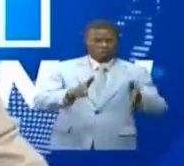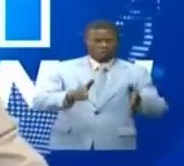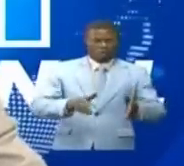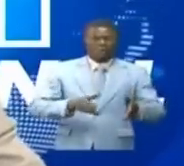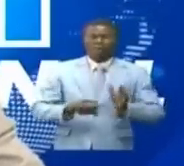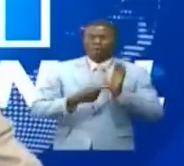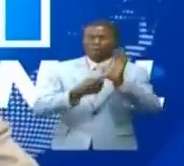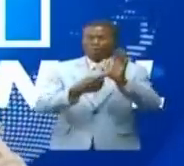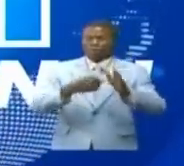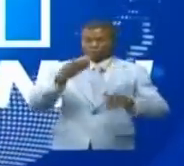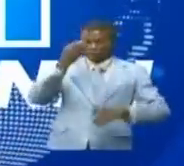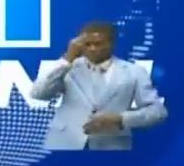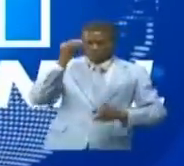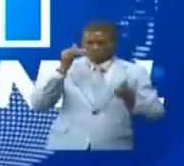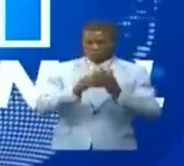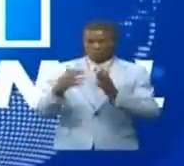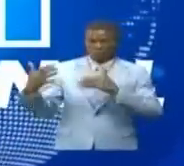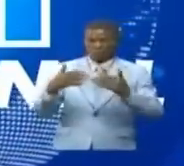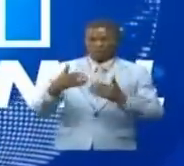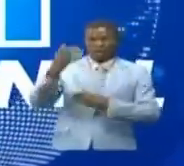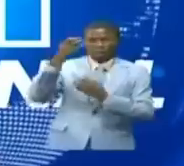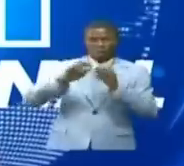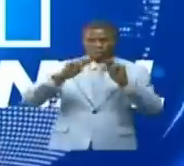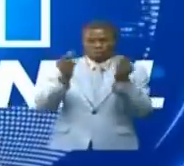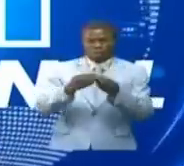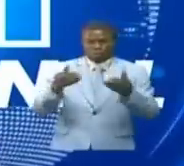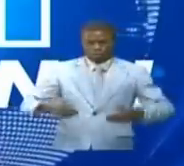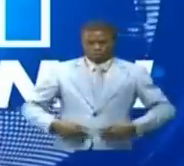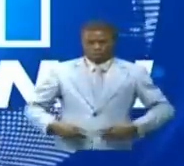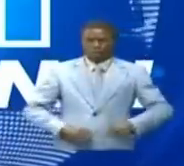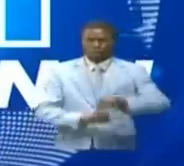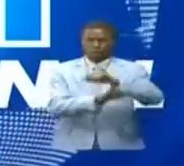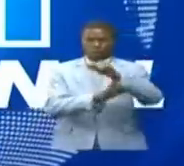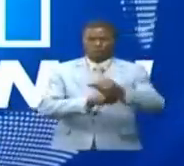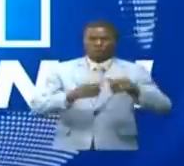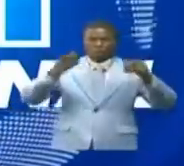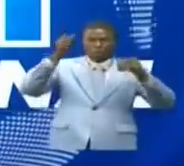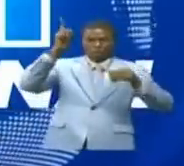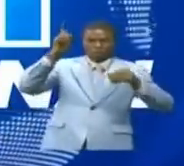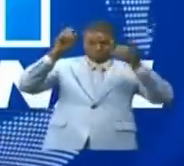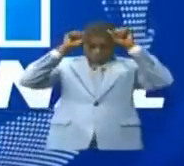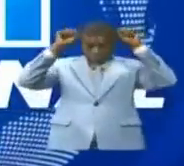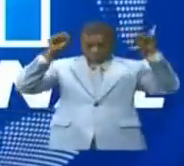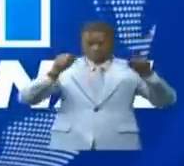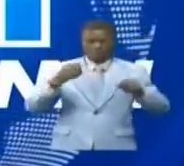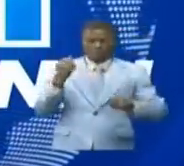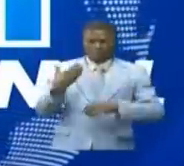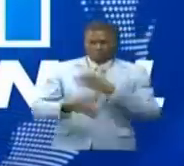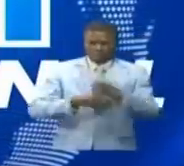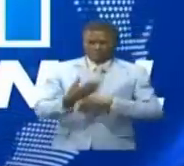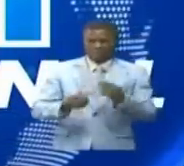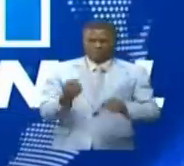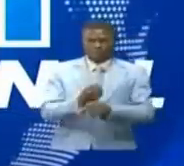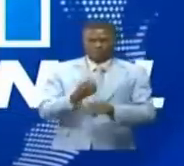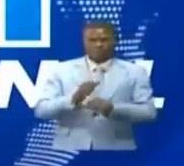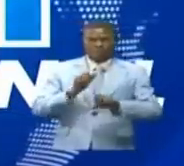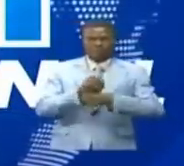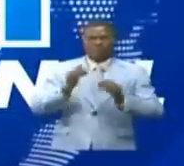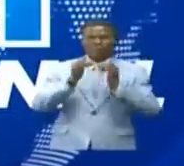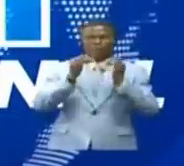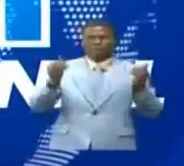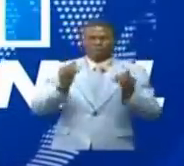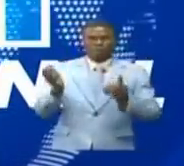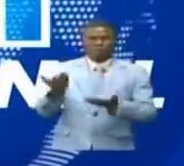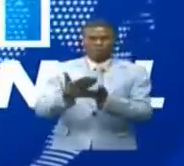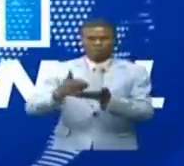leur colère face à l'agression rwandaise. La Ligue des Jeunes soutient aussi le commandant suprême pour les efforts consentis pour la restauration de la paix dans la